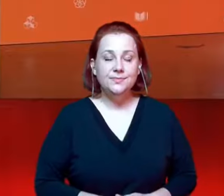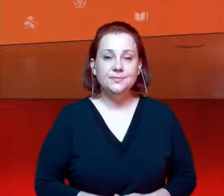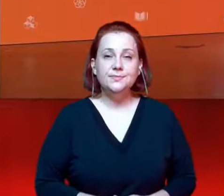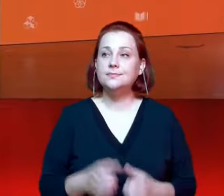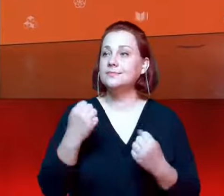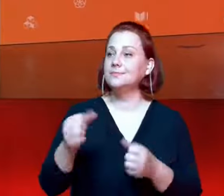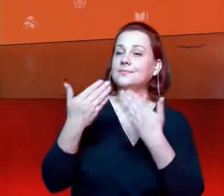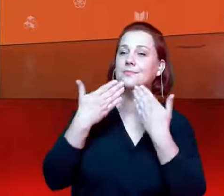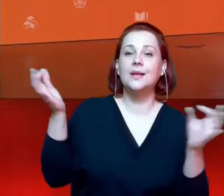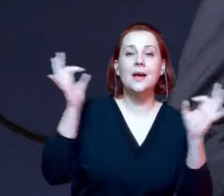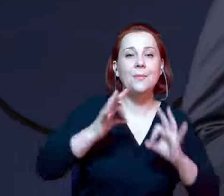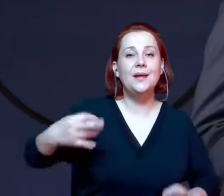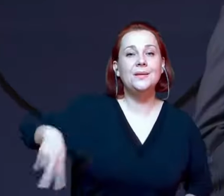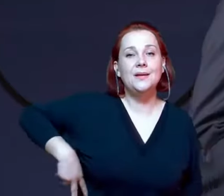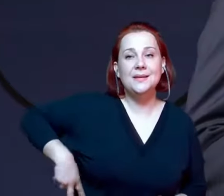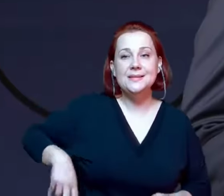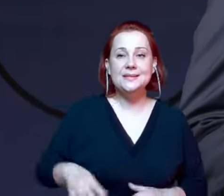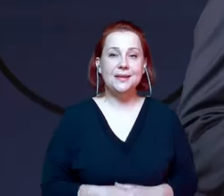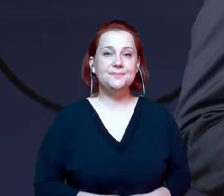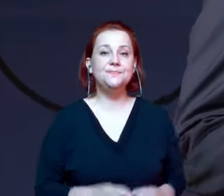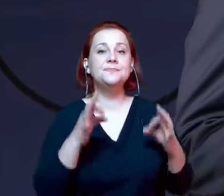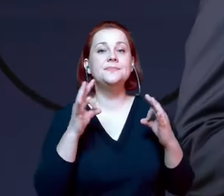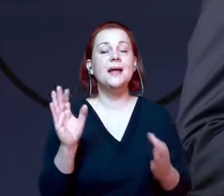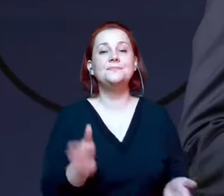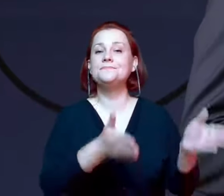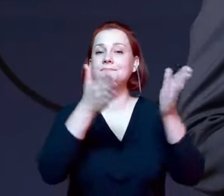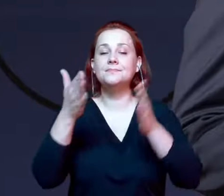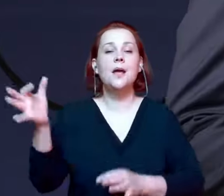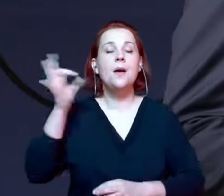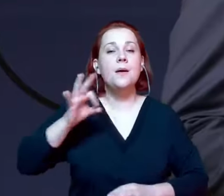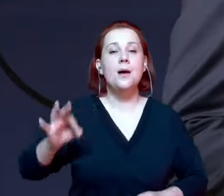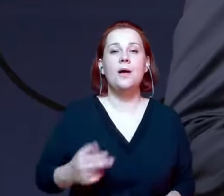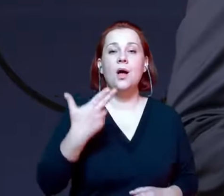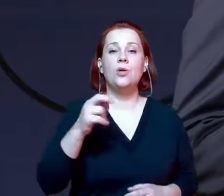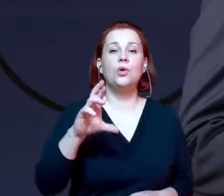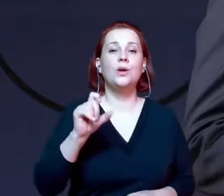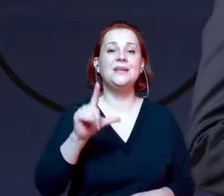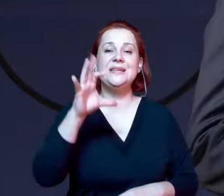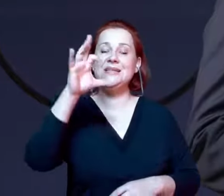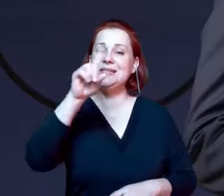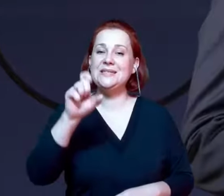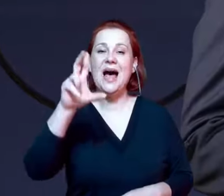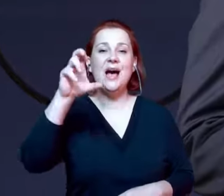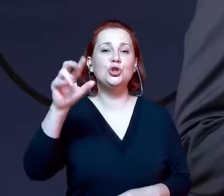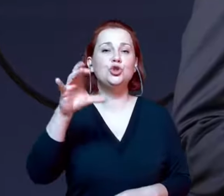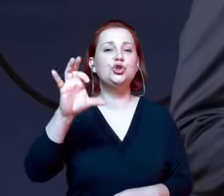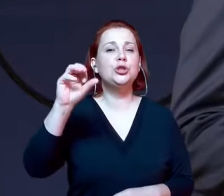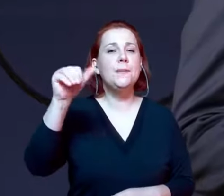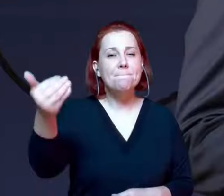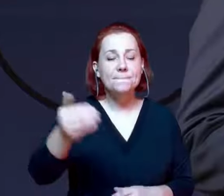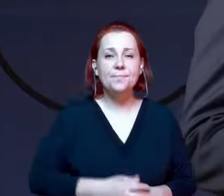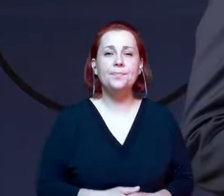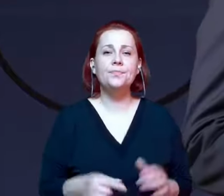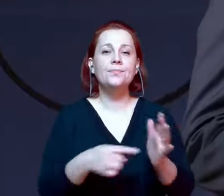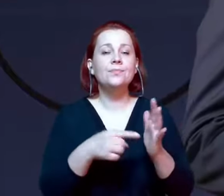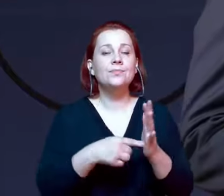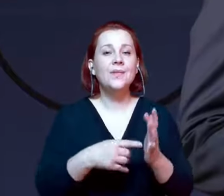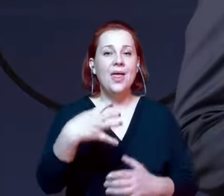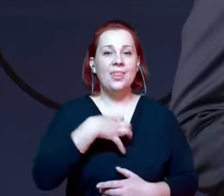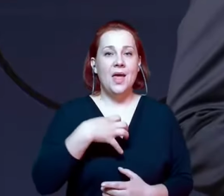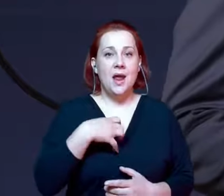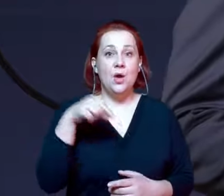Bardzo dziękuję pani minister. Teraz głos zabierze pani Norliza Hashim, dyrektor wykonawcza Urbanize